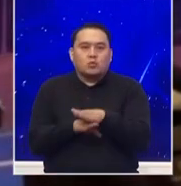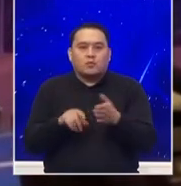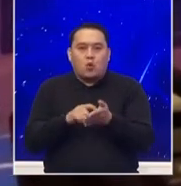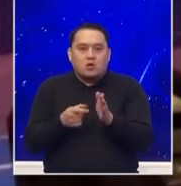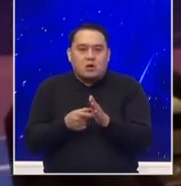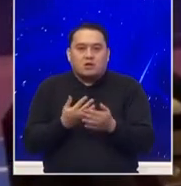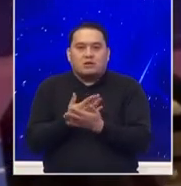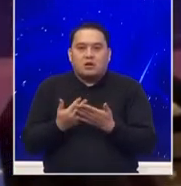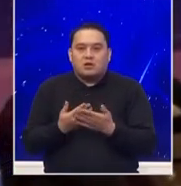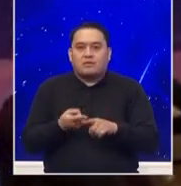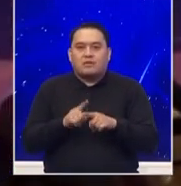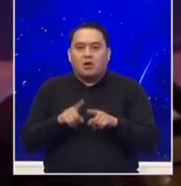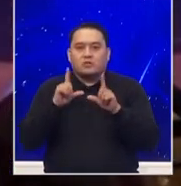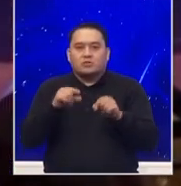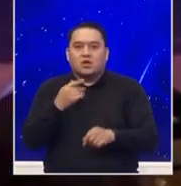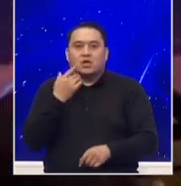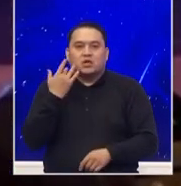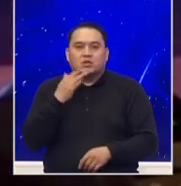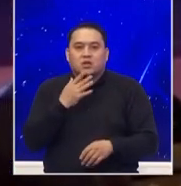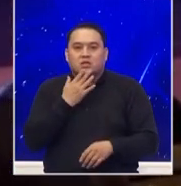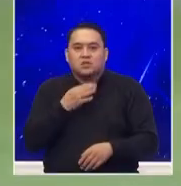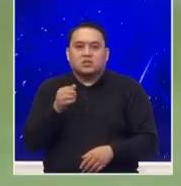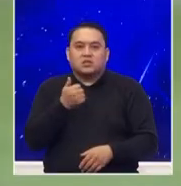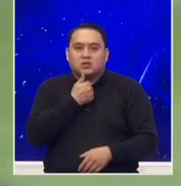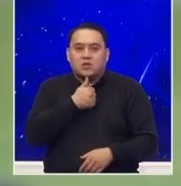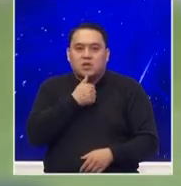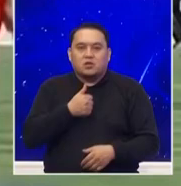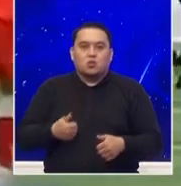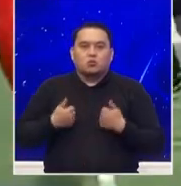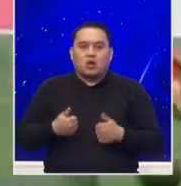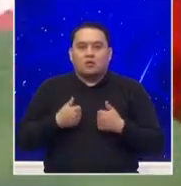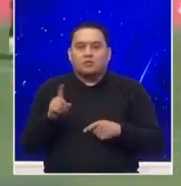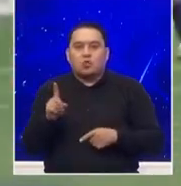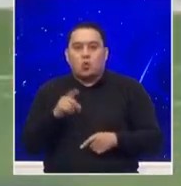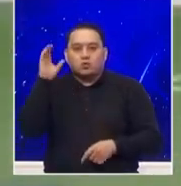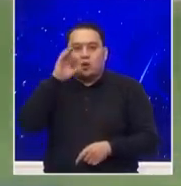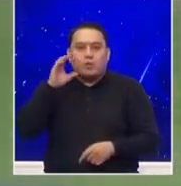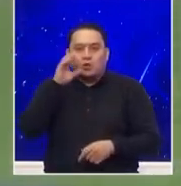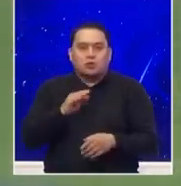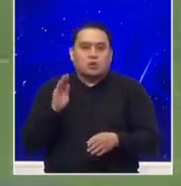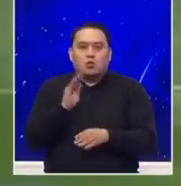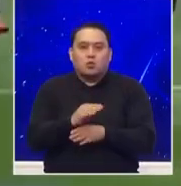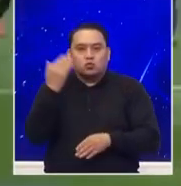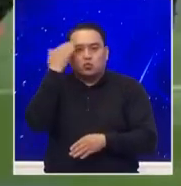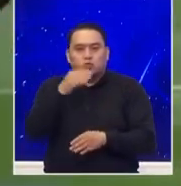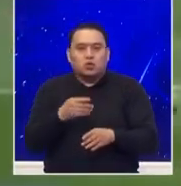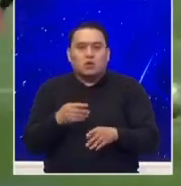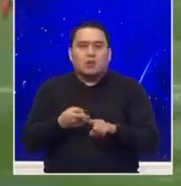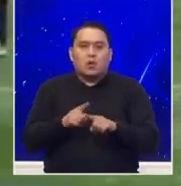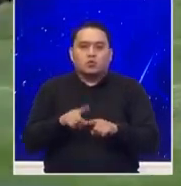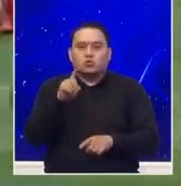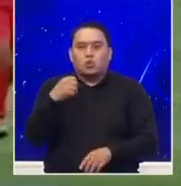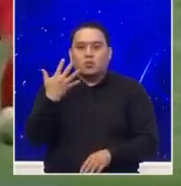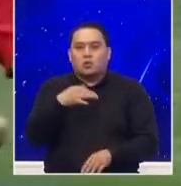а некоторые и вовсе ездили за границу, чтобы испытать удачу. По данным чиновников, узбекистанцы пополняли чужие карманы почти